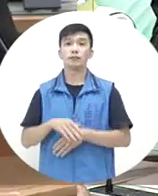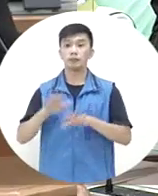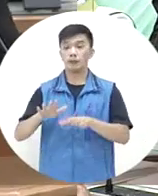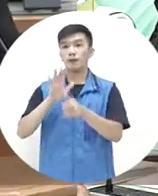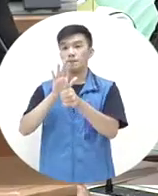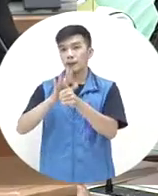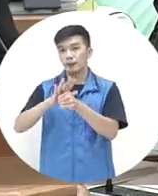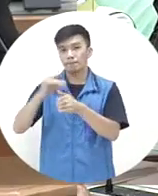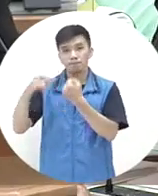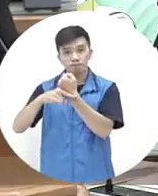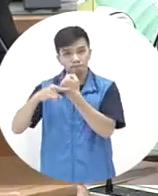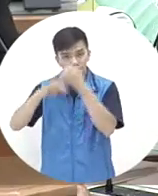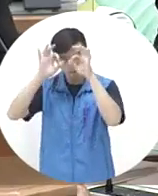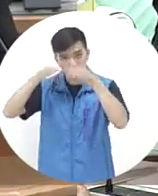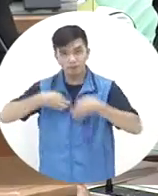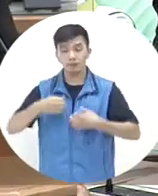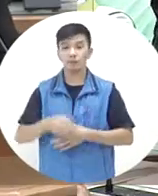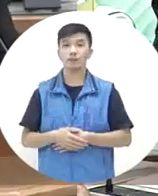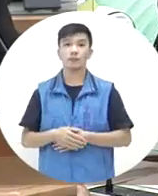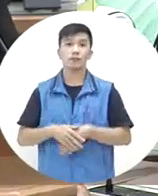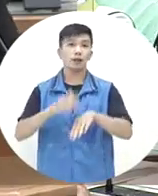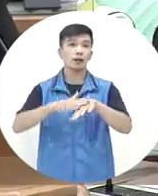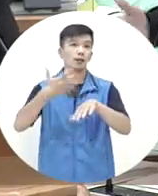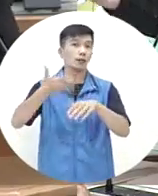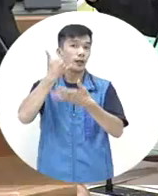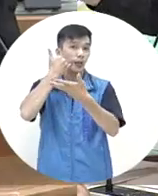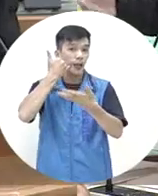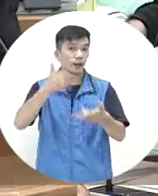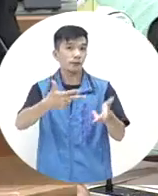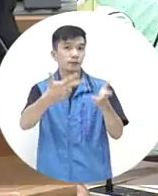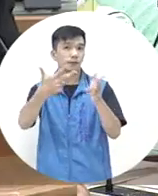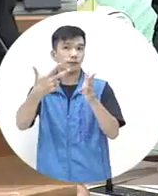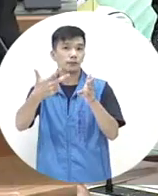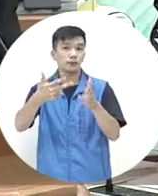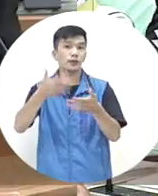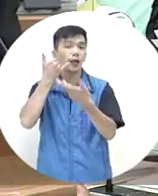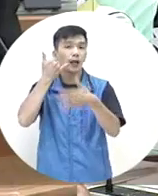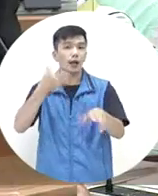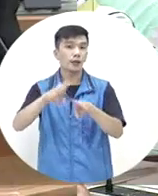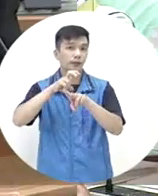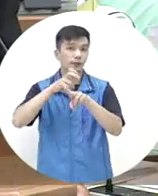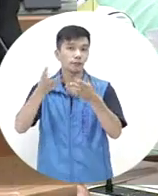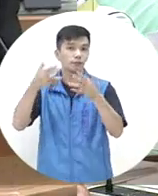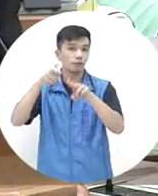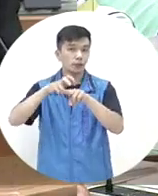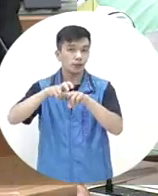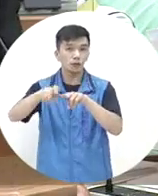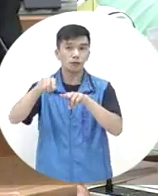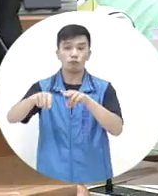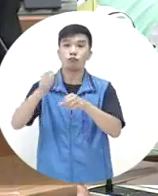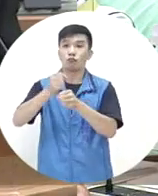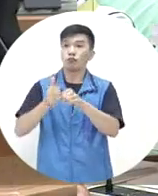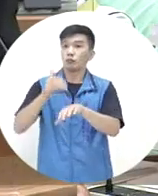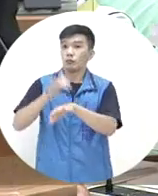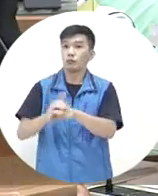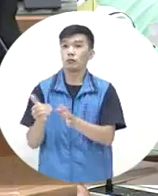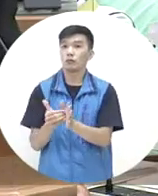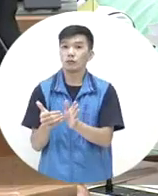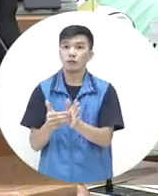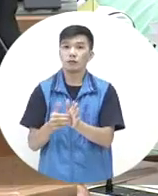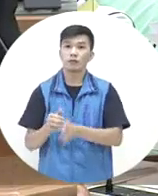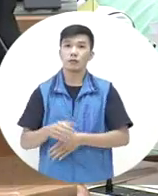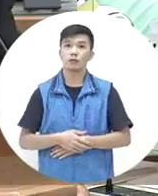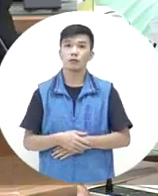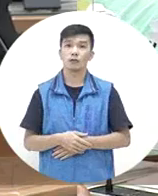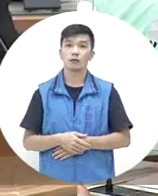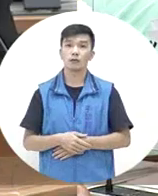好、哦，这一个淡海轻轨，好、哦，淡海轻轨已经做好了嘛，好、哦，那淡海轻轨呢，这个按照这个不管